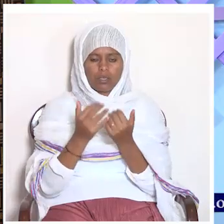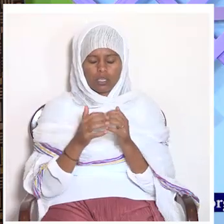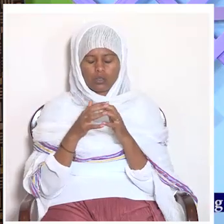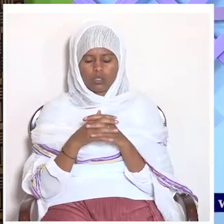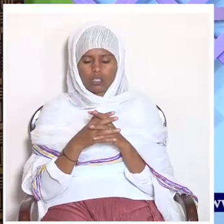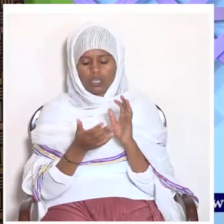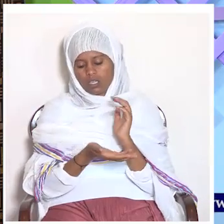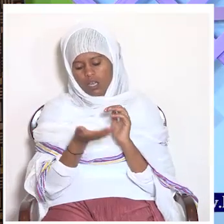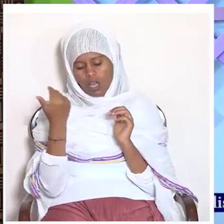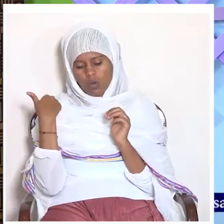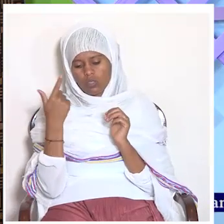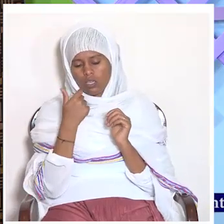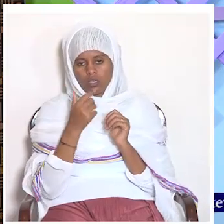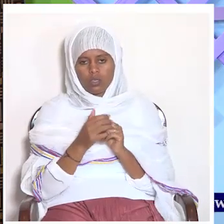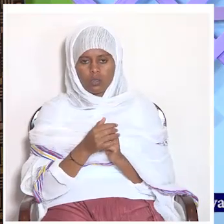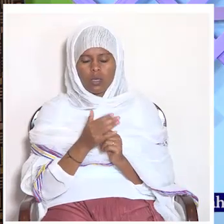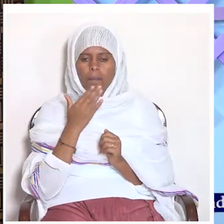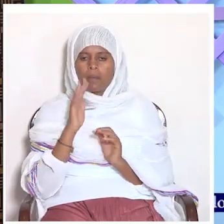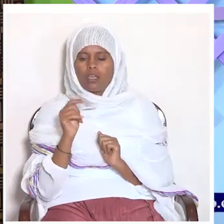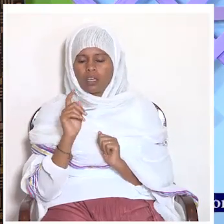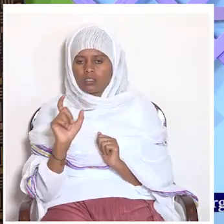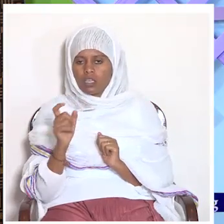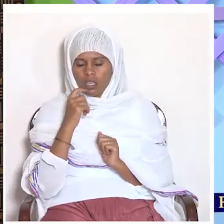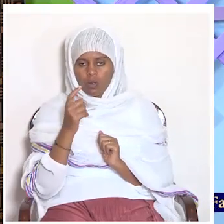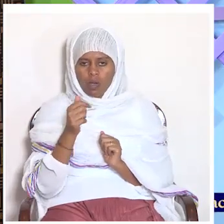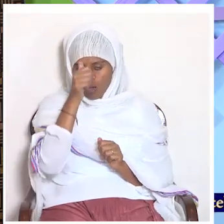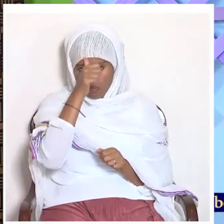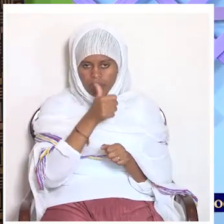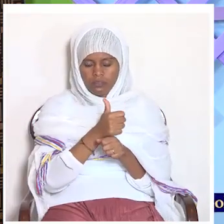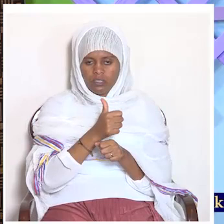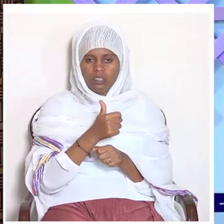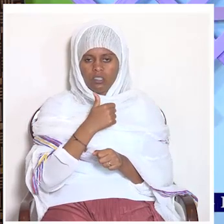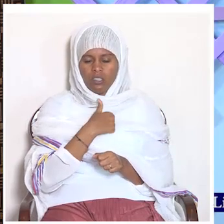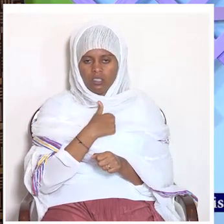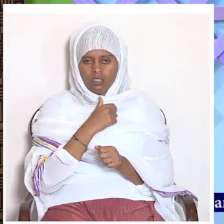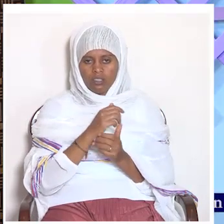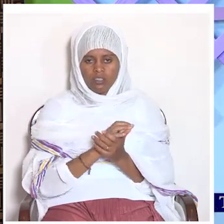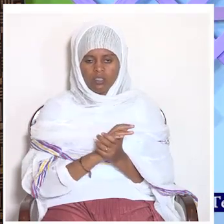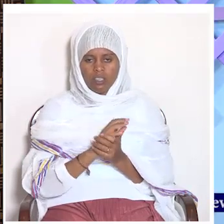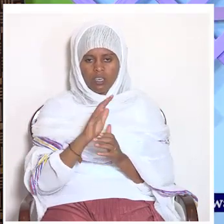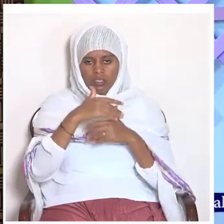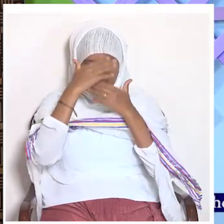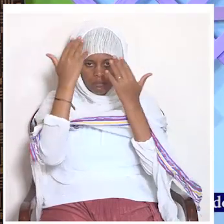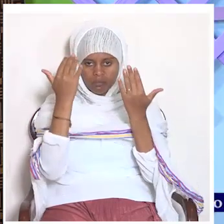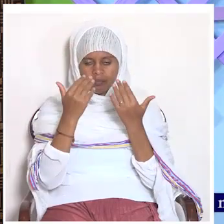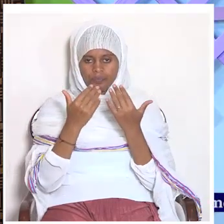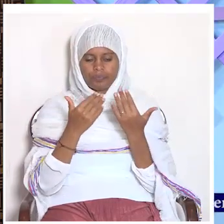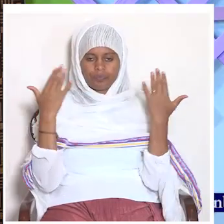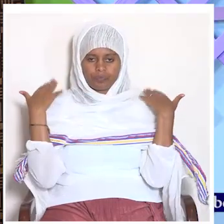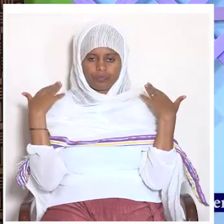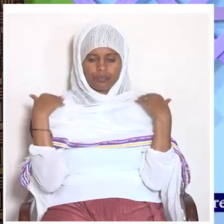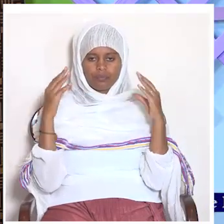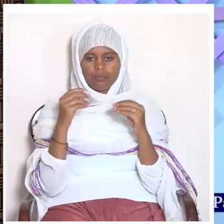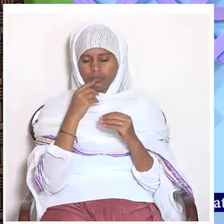እግዚኣብሔር ተቐቢልልካ ጸሎትካ እሞ ንዓውፃእ በሎ መን ኢኻ ንስኻኸ በሎ ኣቦና ኣዳም ኣነ ናይ ብርሃን